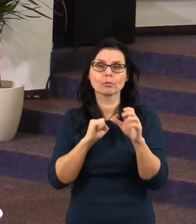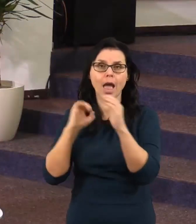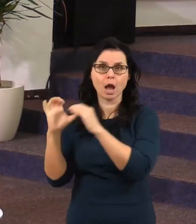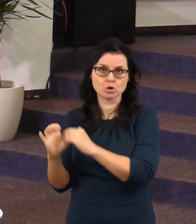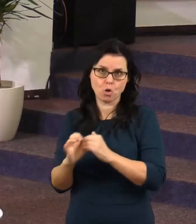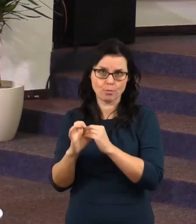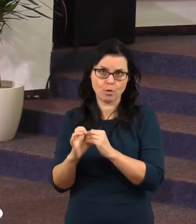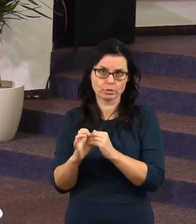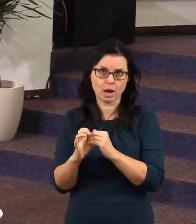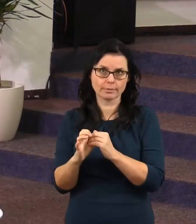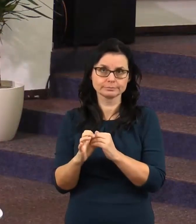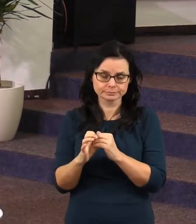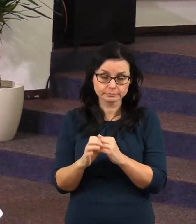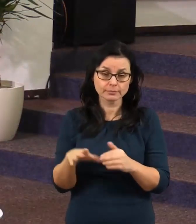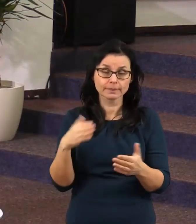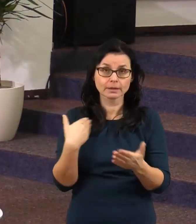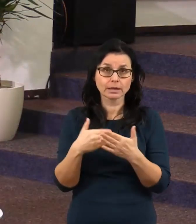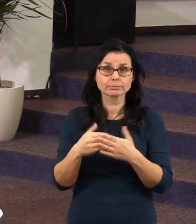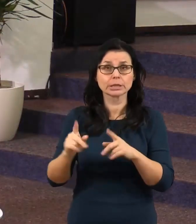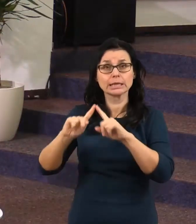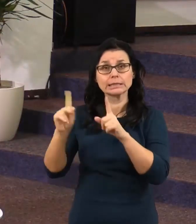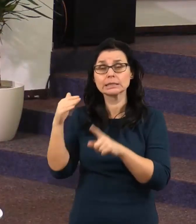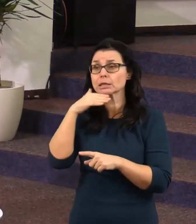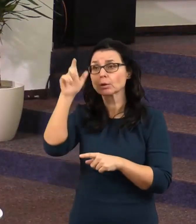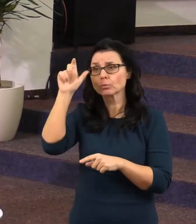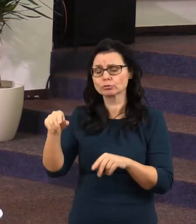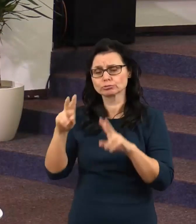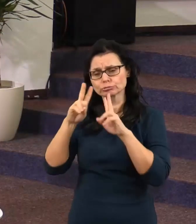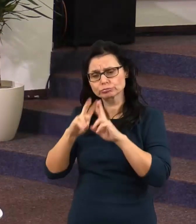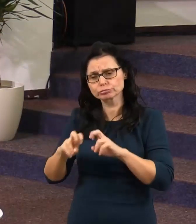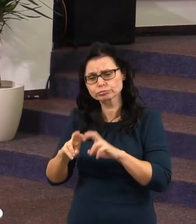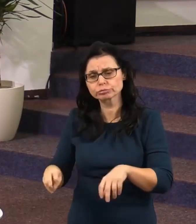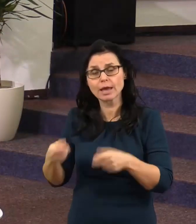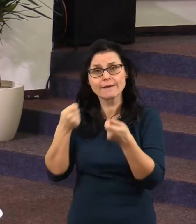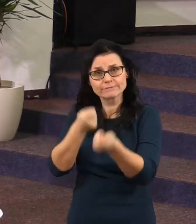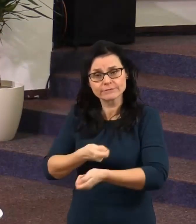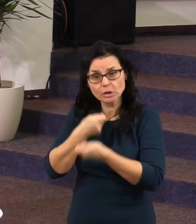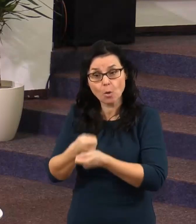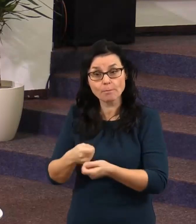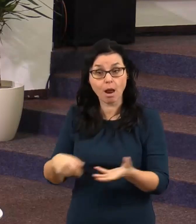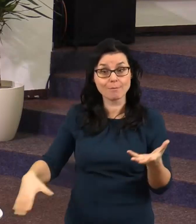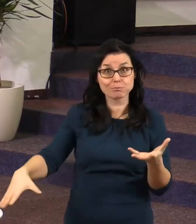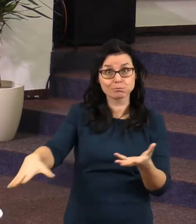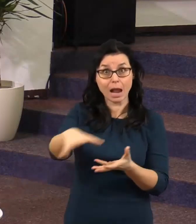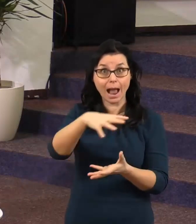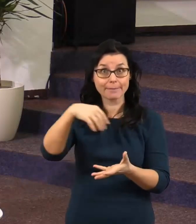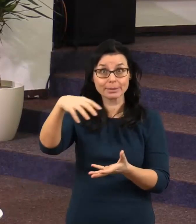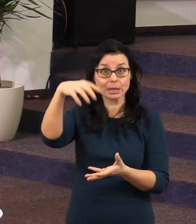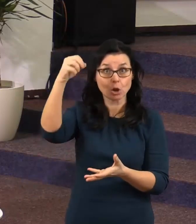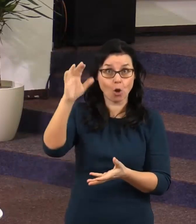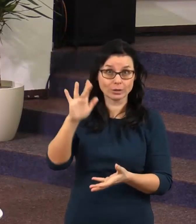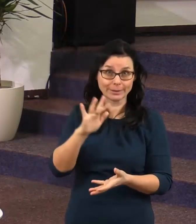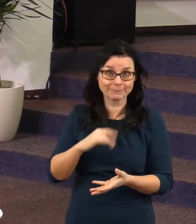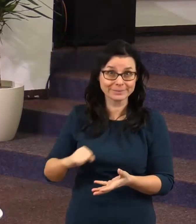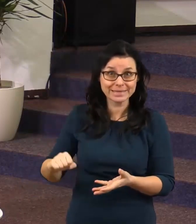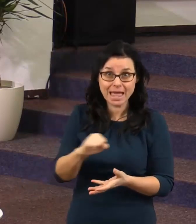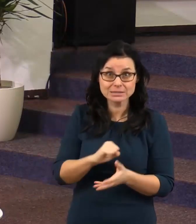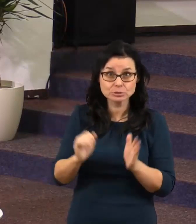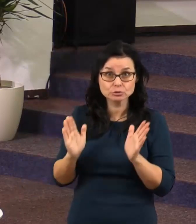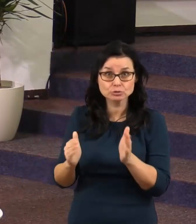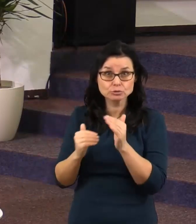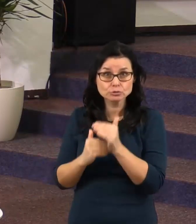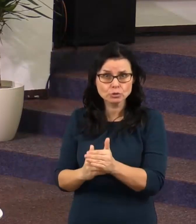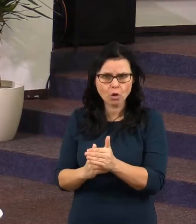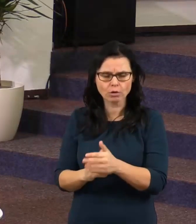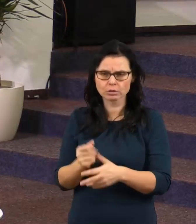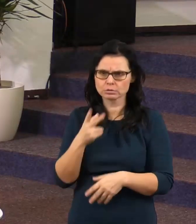Takže když Koldevej, potom další archeolog, vykopal Babylon, tak říká, zvláštní, do